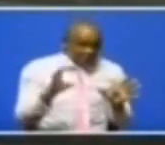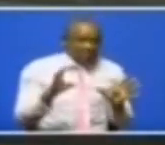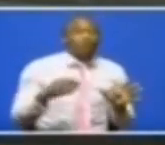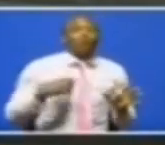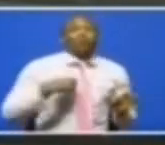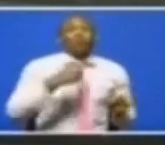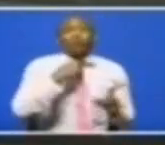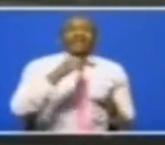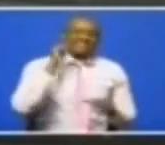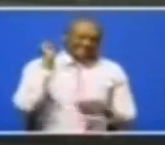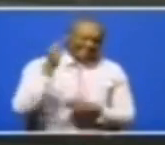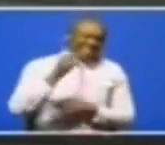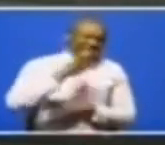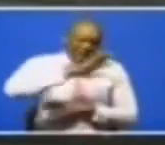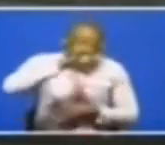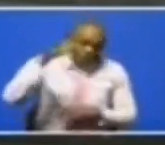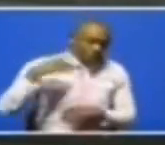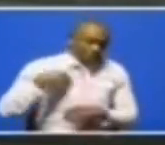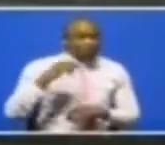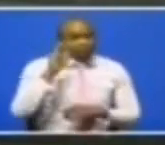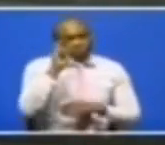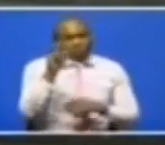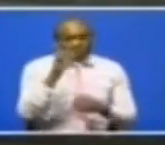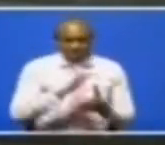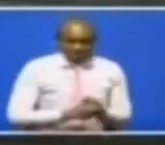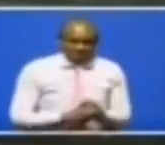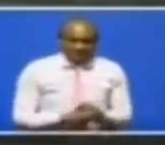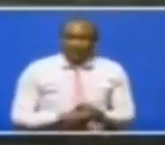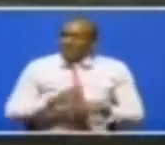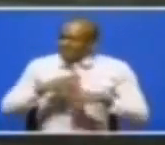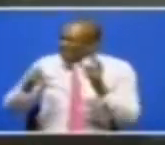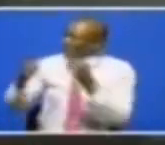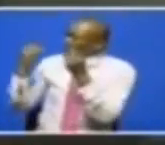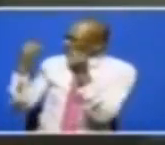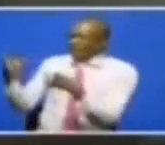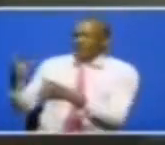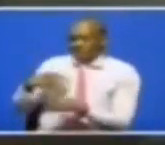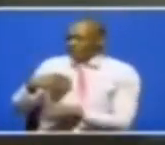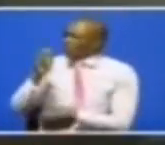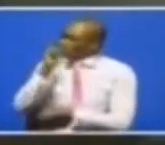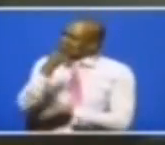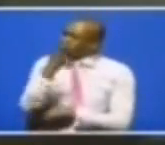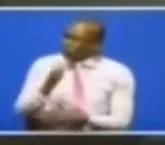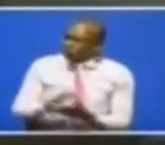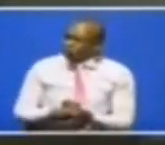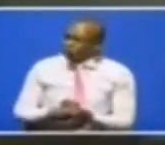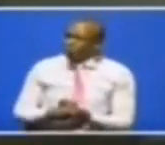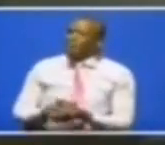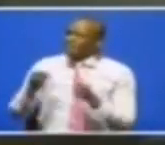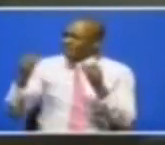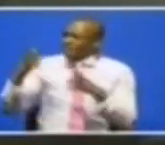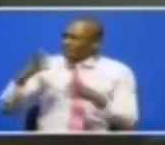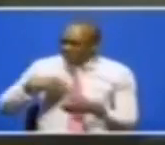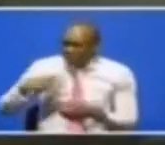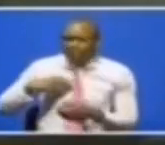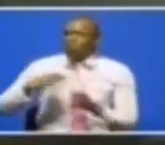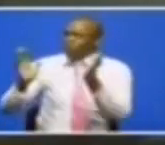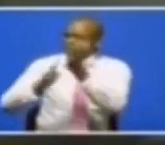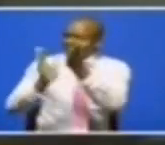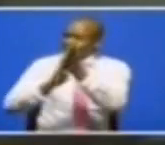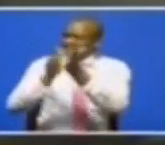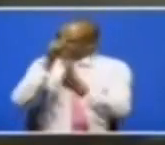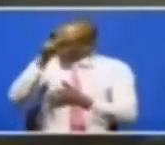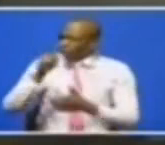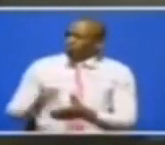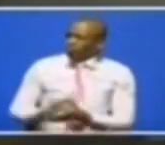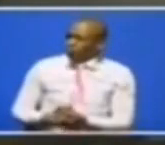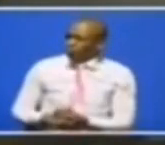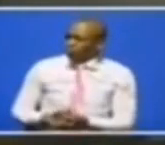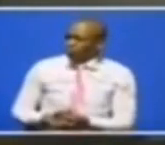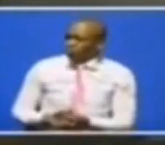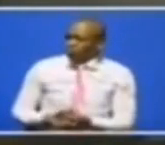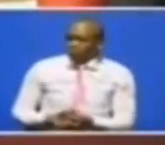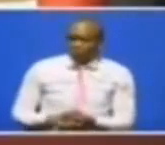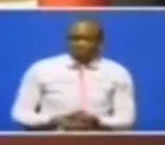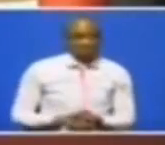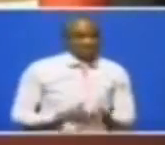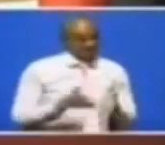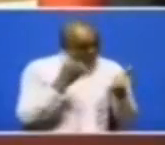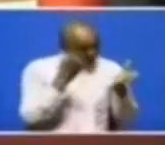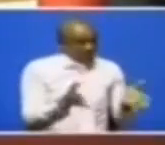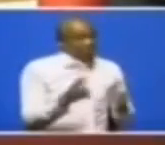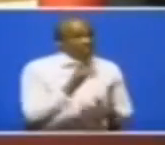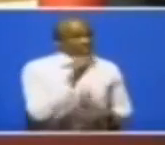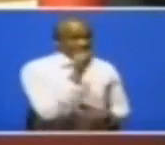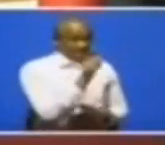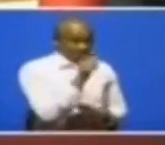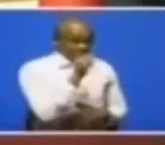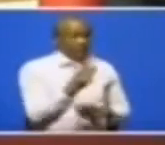tungependa Wakenya wote wapate fursa. Lakini kuna wengi waliokutizama na kuna wengi waliokusifu. Sasa